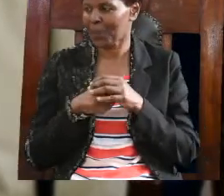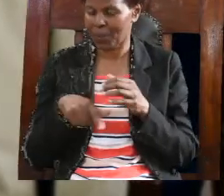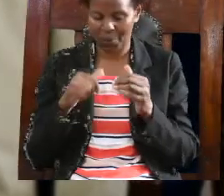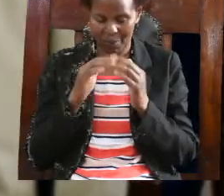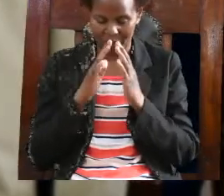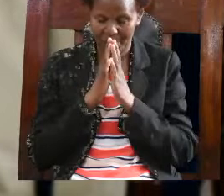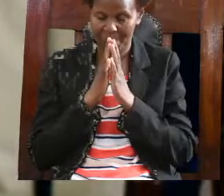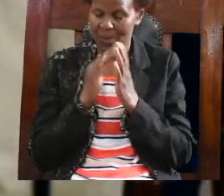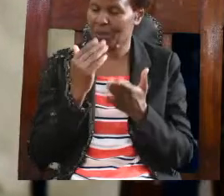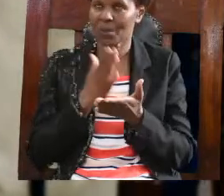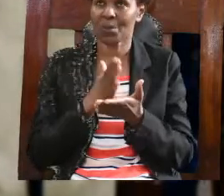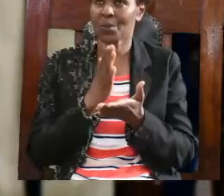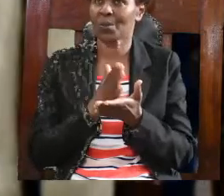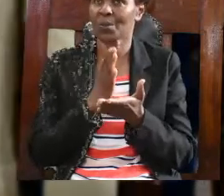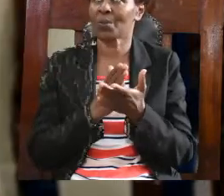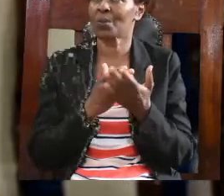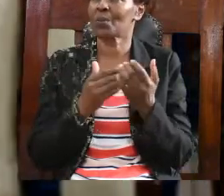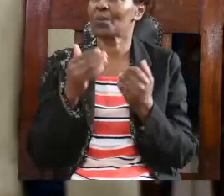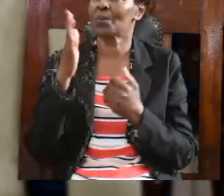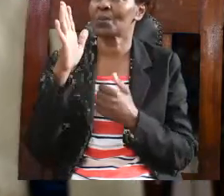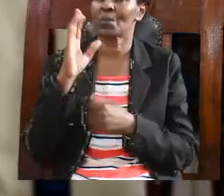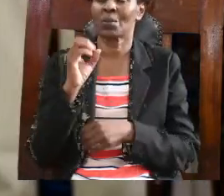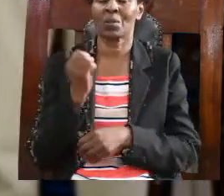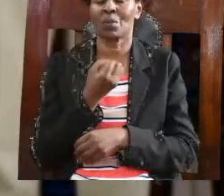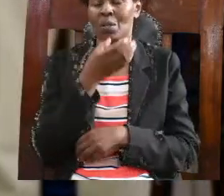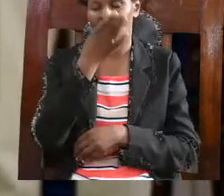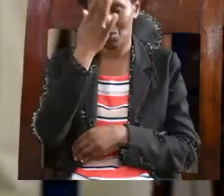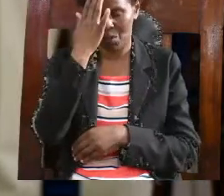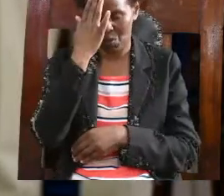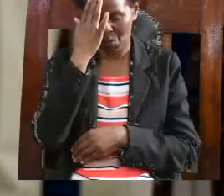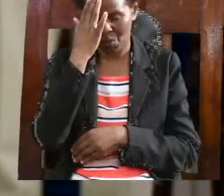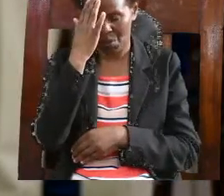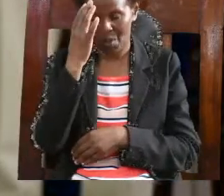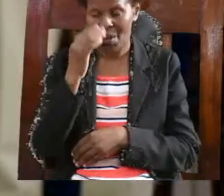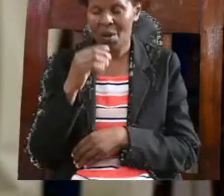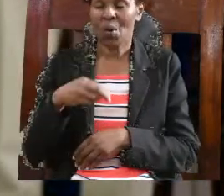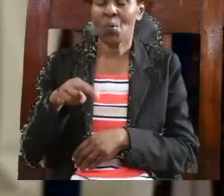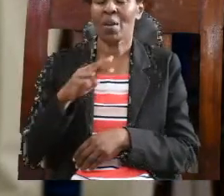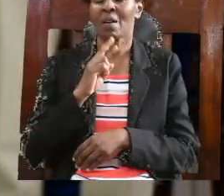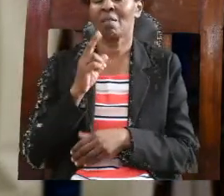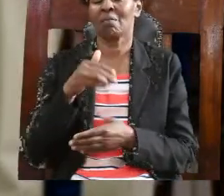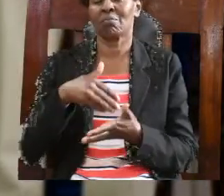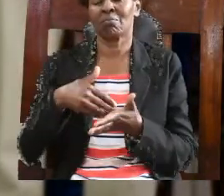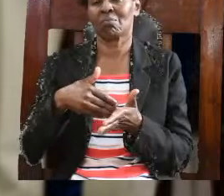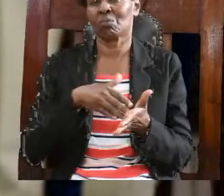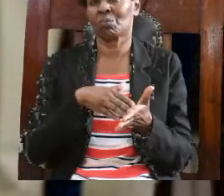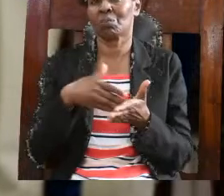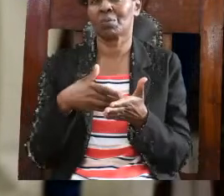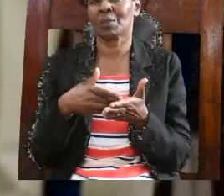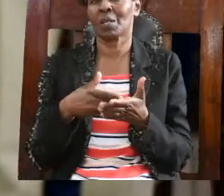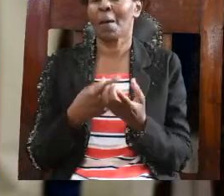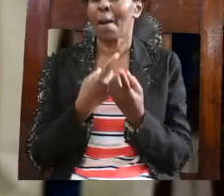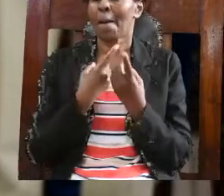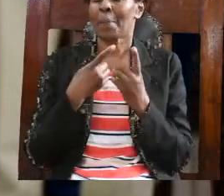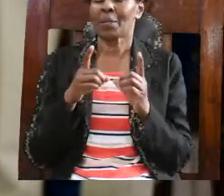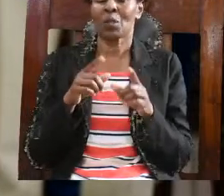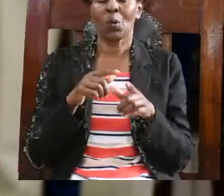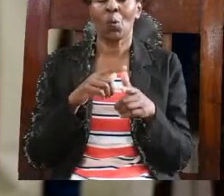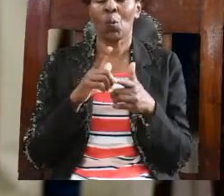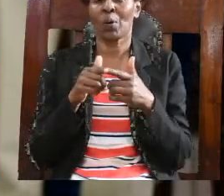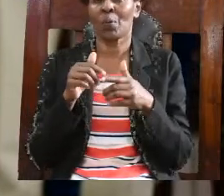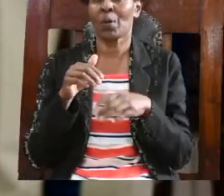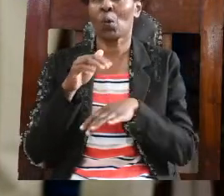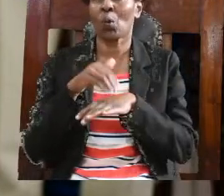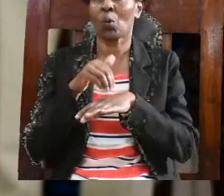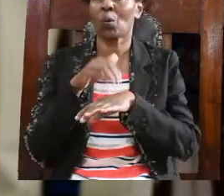Tuombe. Kwa uhakika Mwenyezi Mungu wajua ya kwamba sisi tu dhaifu, lakini tunapoliita jina